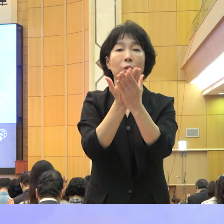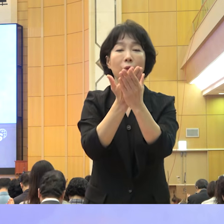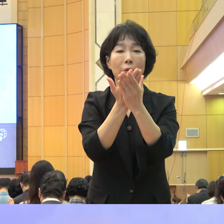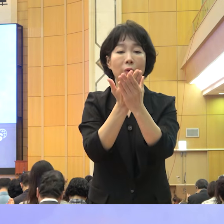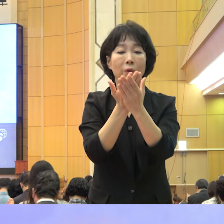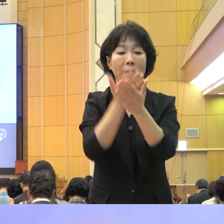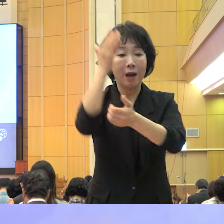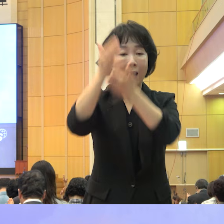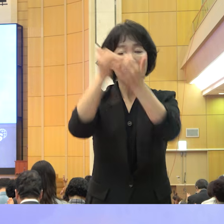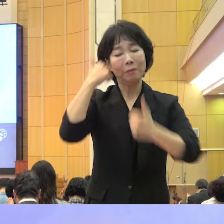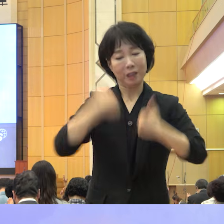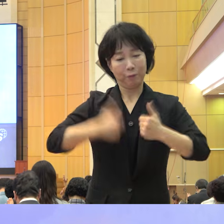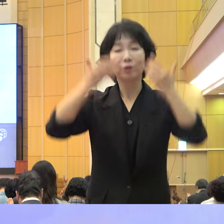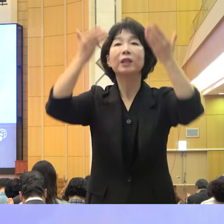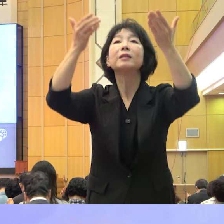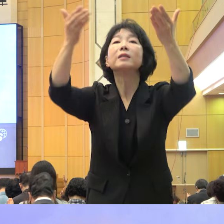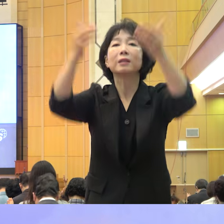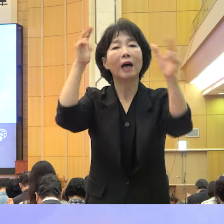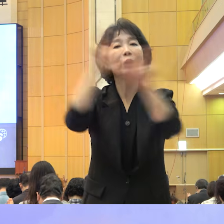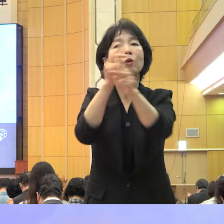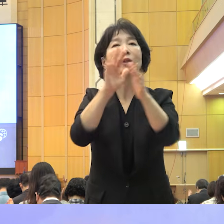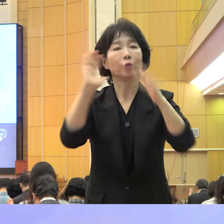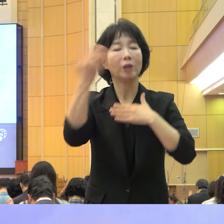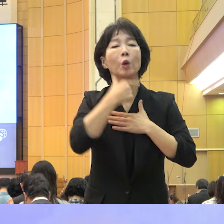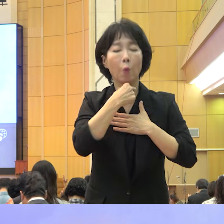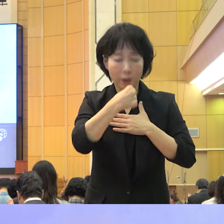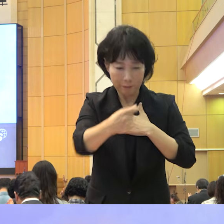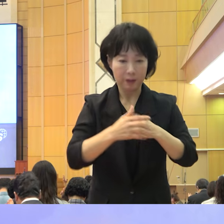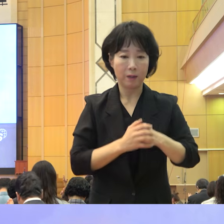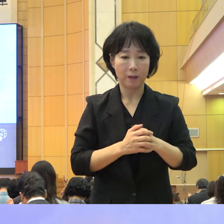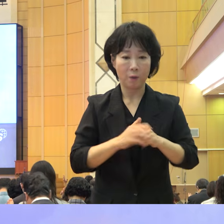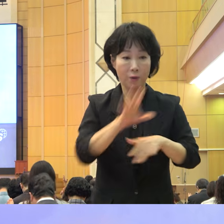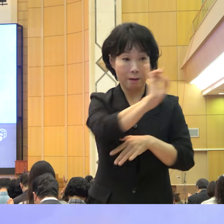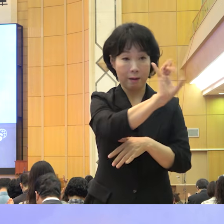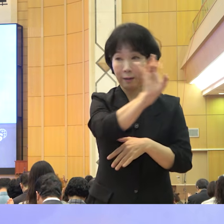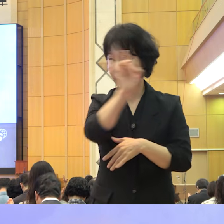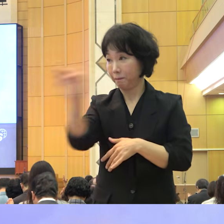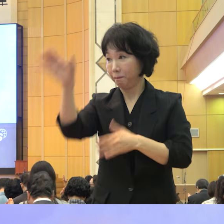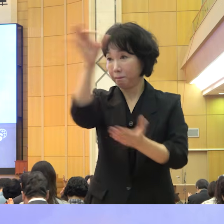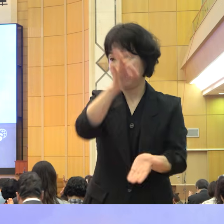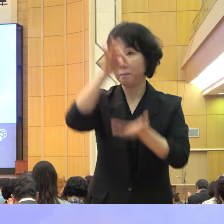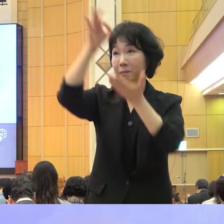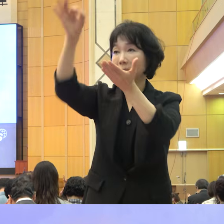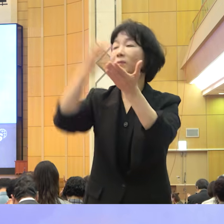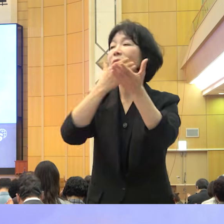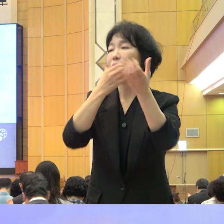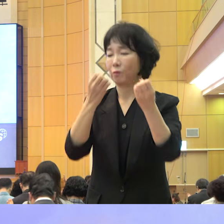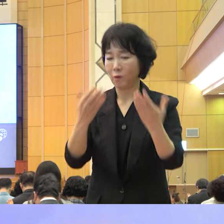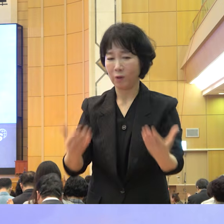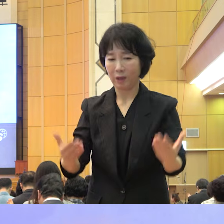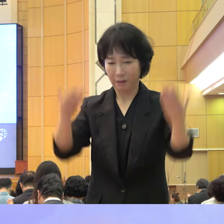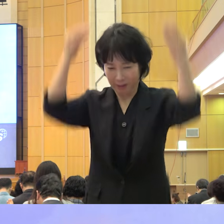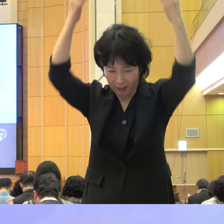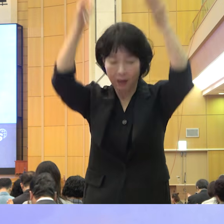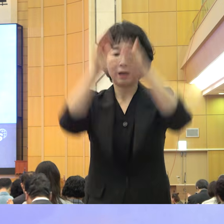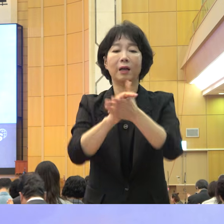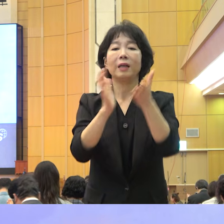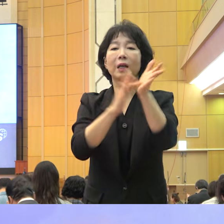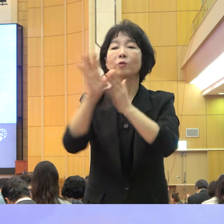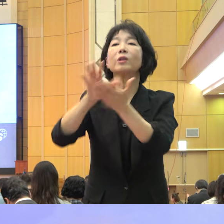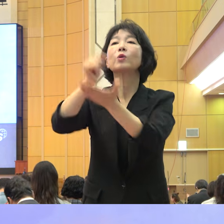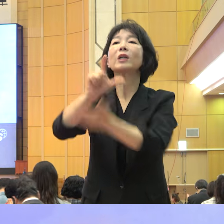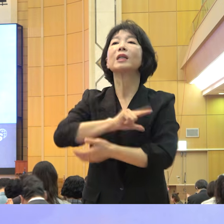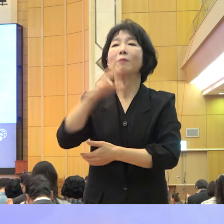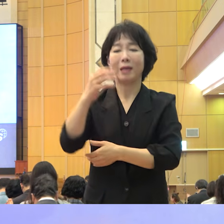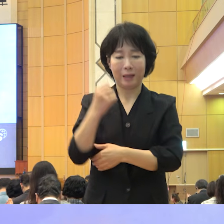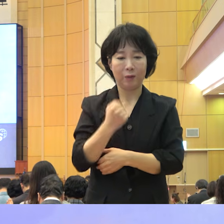주시고 하나님을 기쁘시게 하는 한 주간 되기를 원합니다. 오늘 드린 예물 위에 축복합니다. 주의 종이 예수